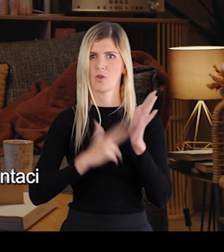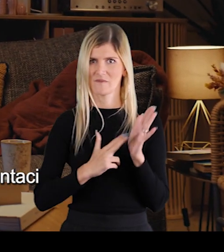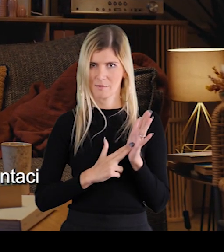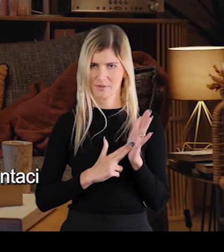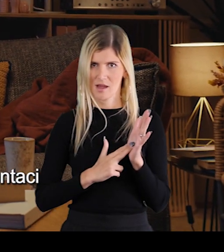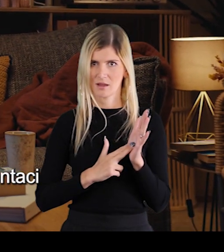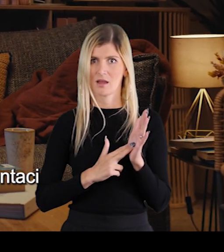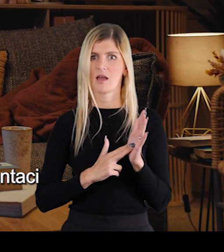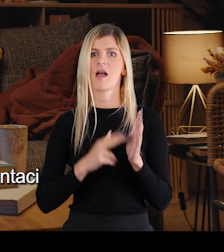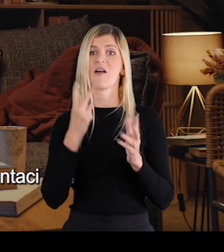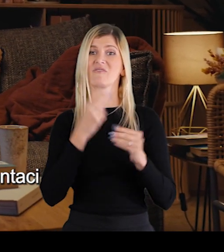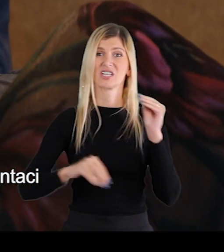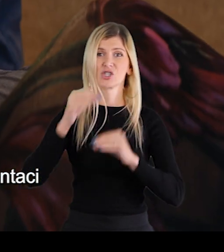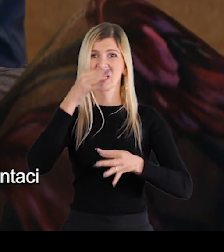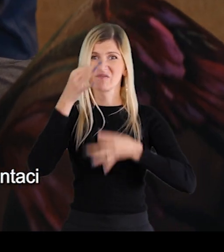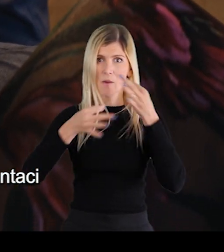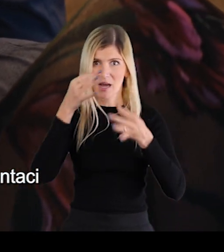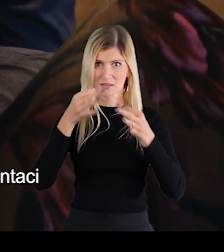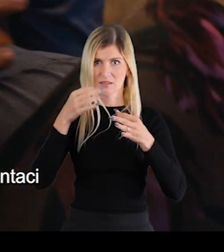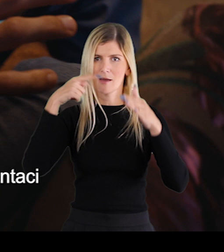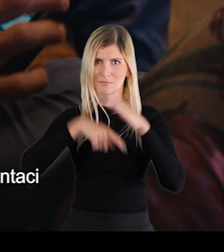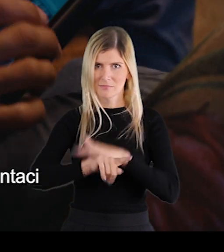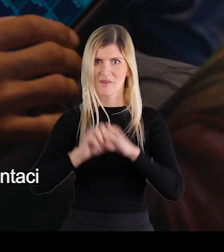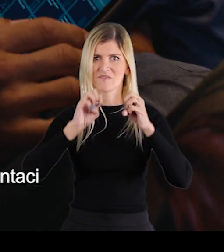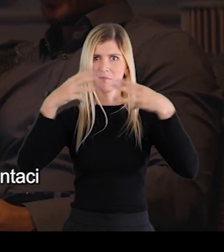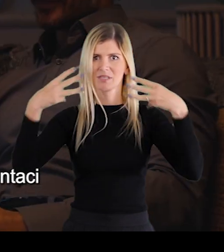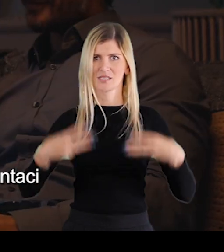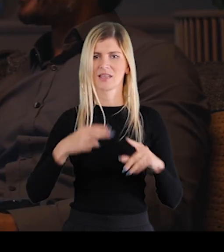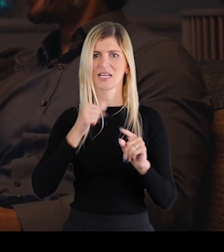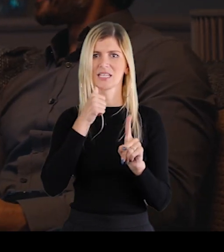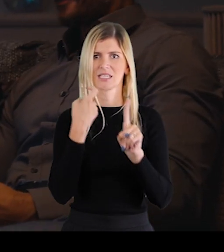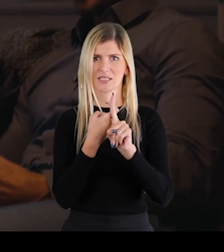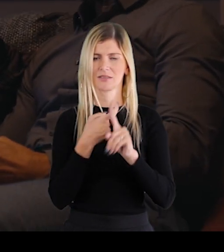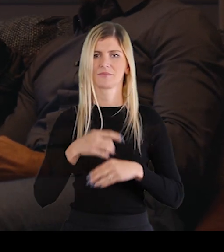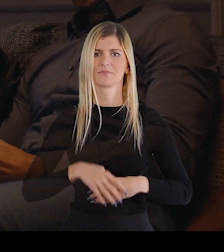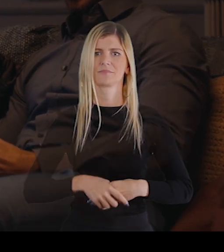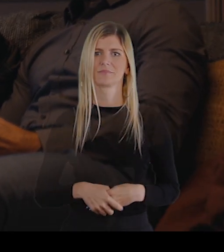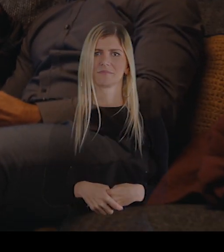më 25 nëntor. Për më shumë, vizitoni web prezantimin e Komisionit Gjedor të Republikës.